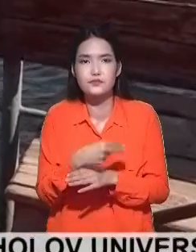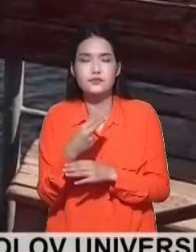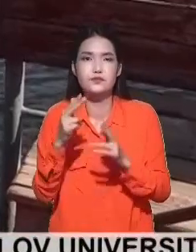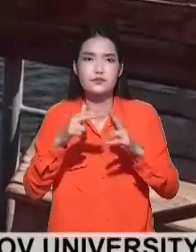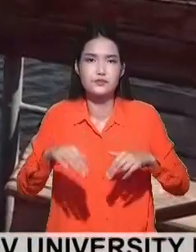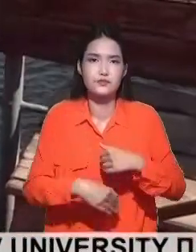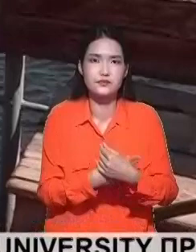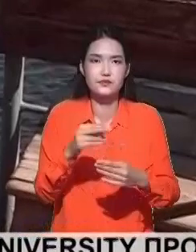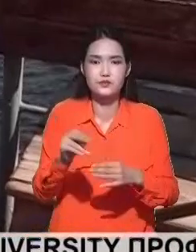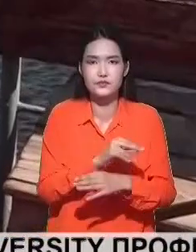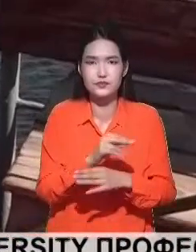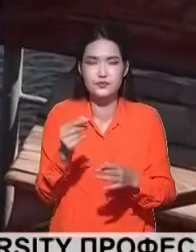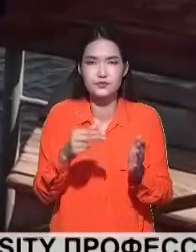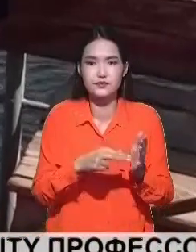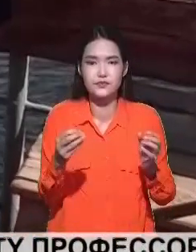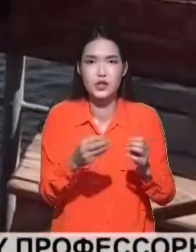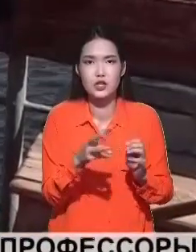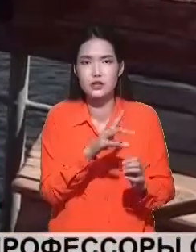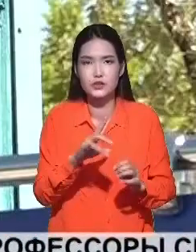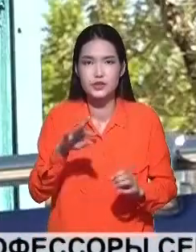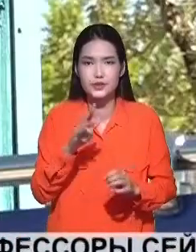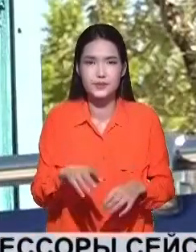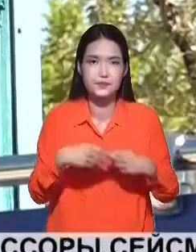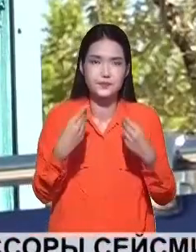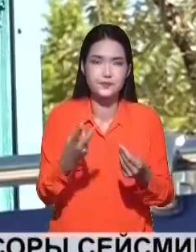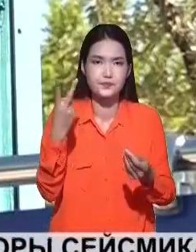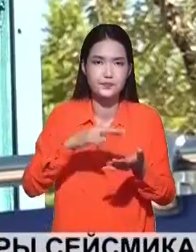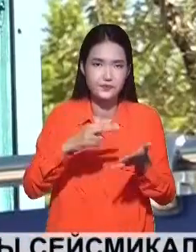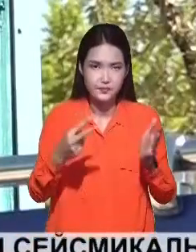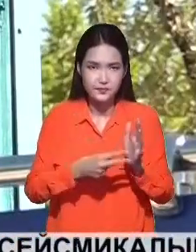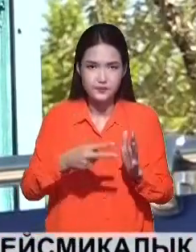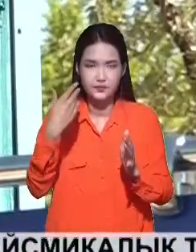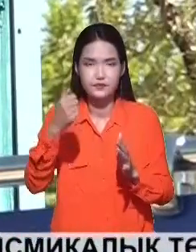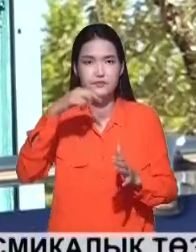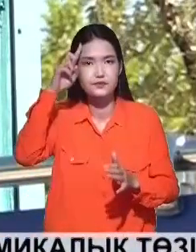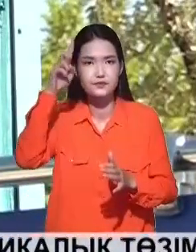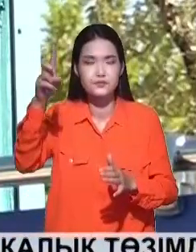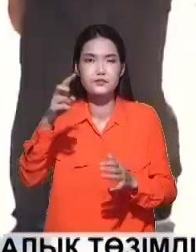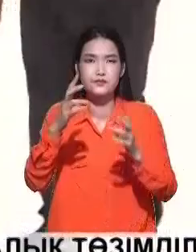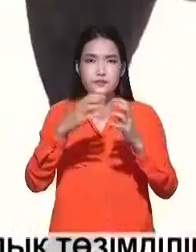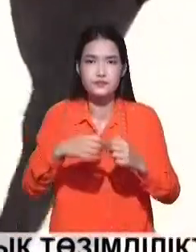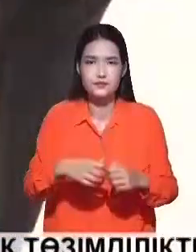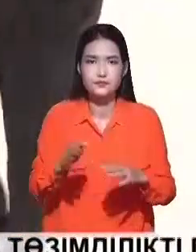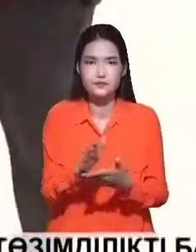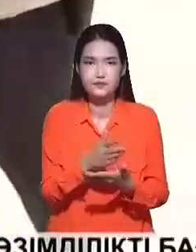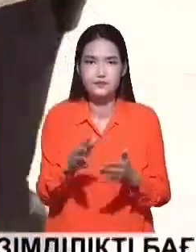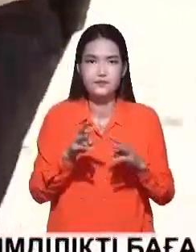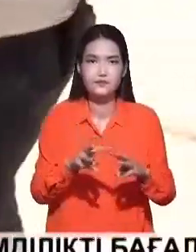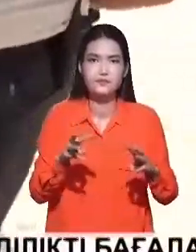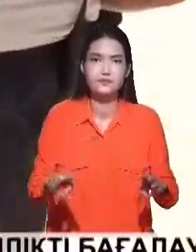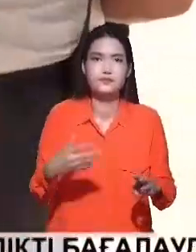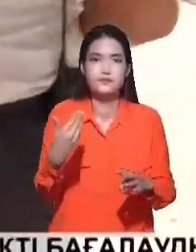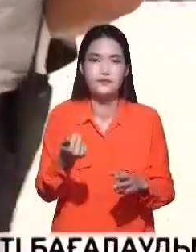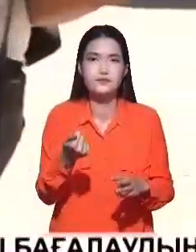қайта реконструкциялау үшін құны 10 миллиард теңге болатын екі жоба мемлекеттік сараптамадан өтуде. Бұдан бөлек мәжілісмен